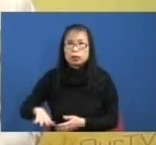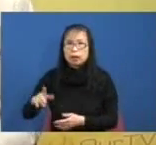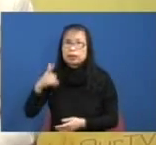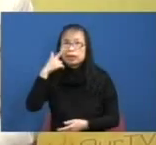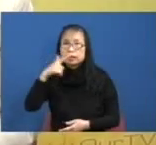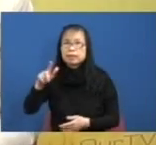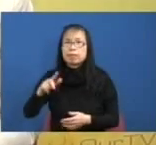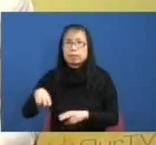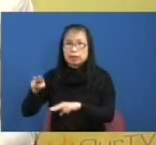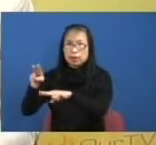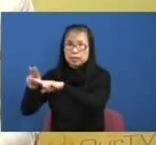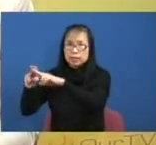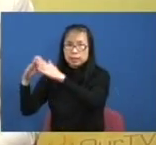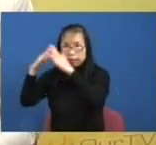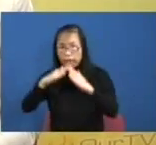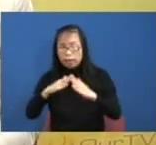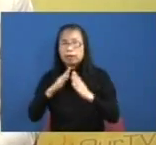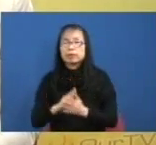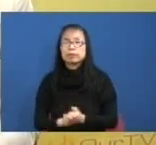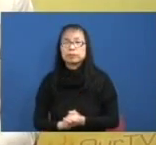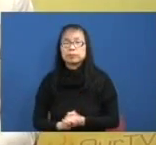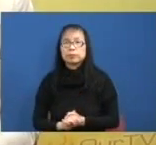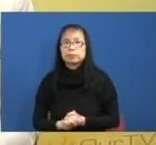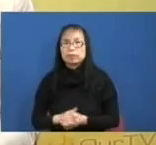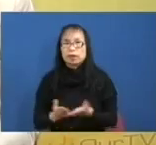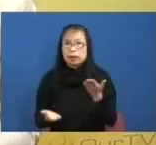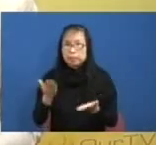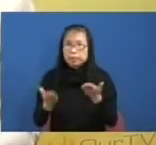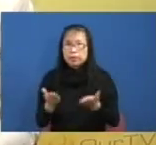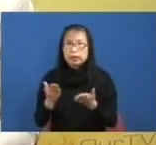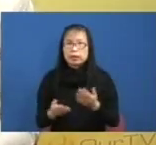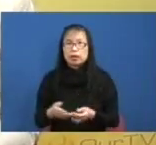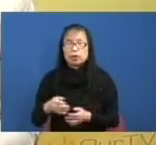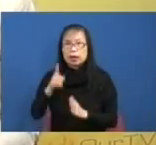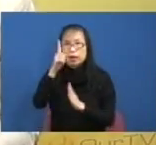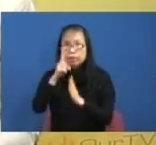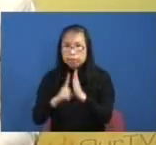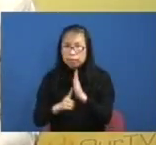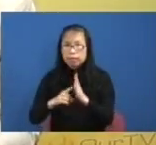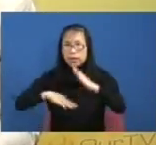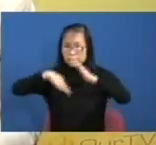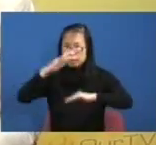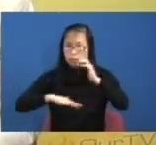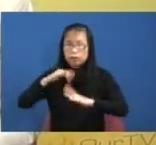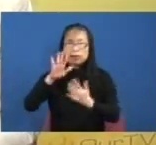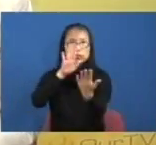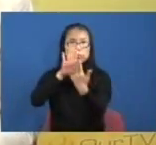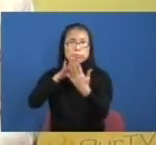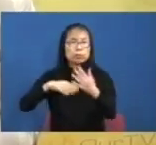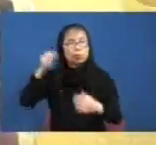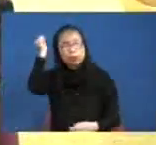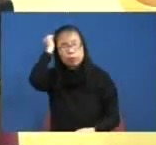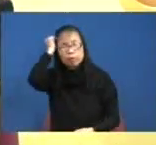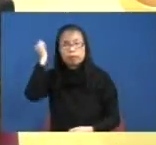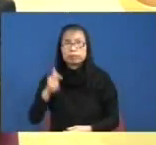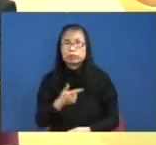民啦，或者一啲即係可能比較即係低技術嗰啲朋友，真係而家都面對一啲好大嘅困難。 這個當然咧，即